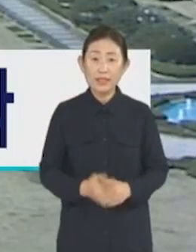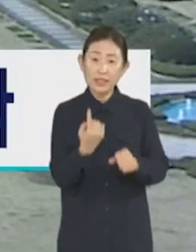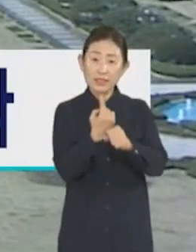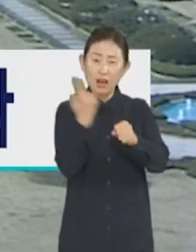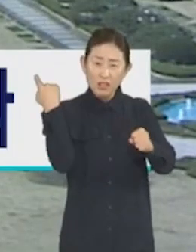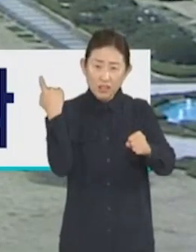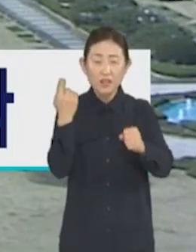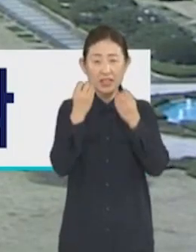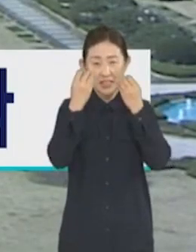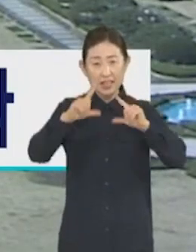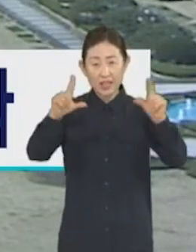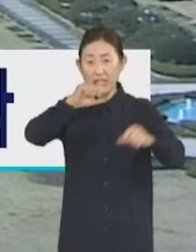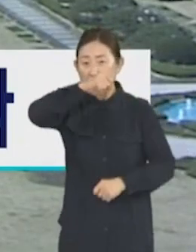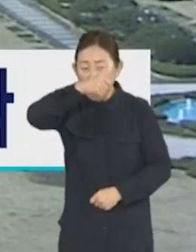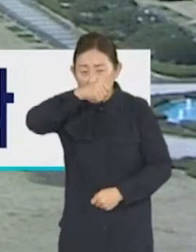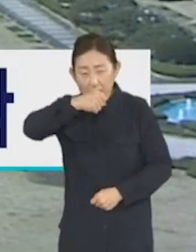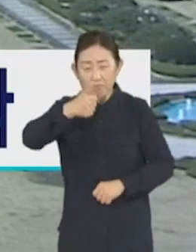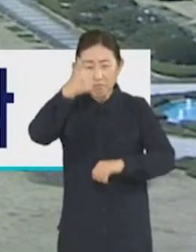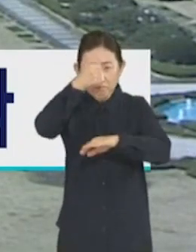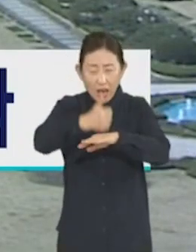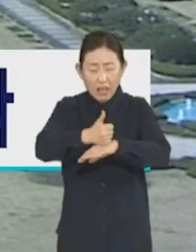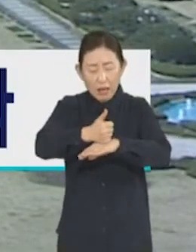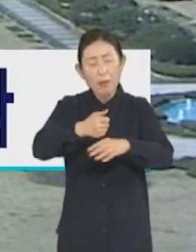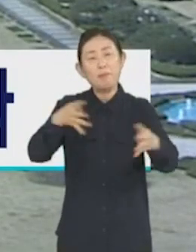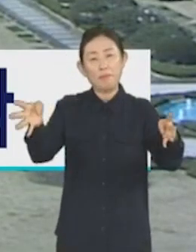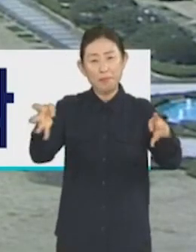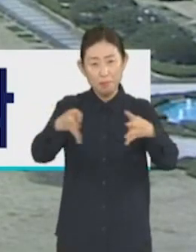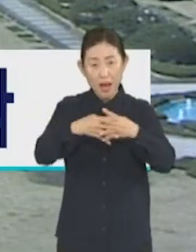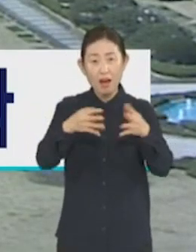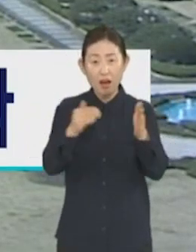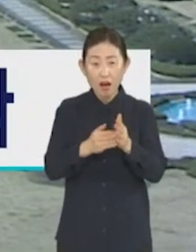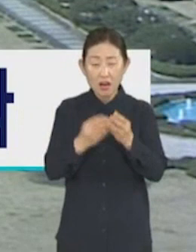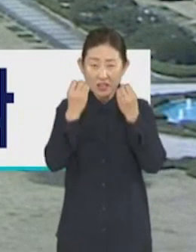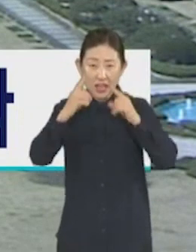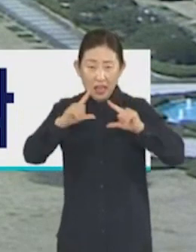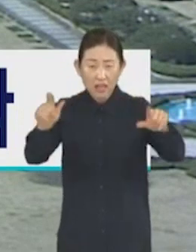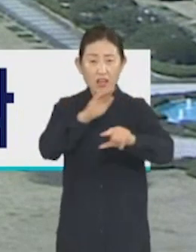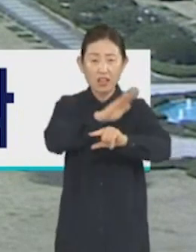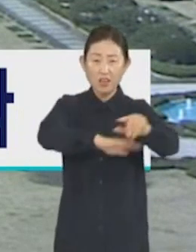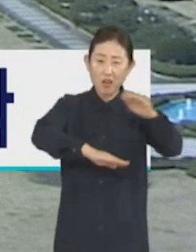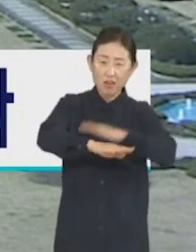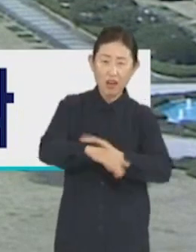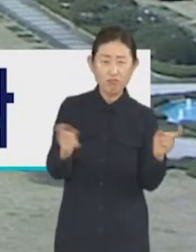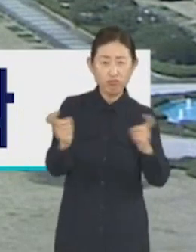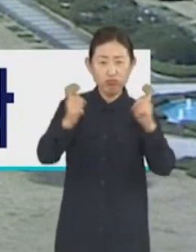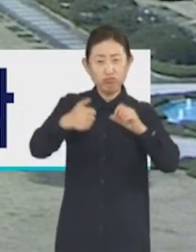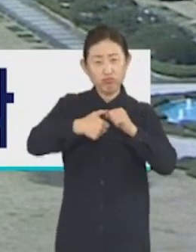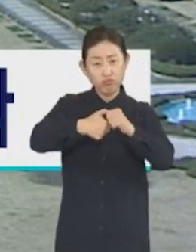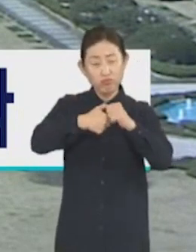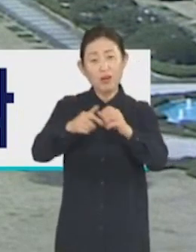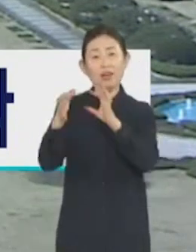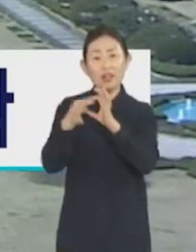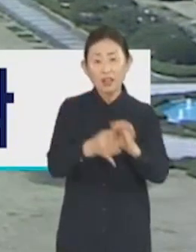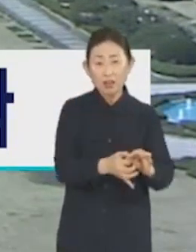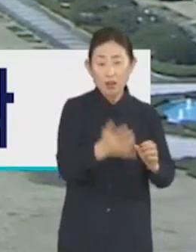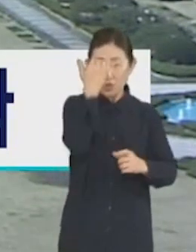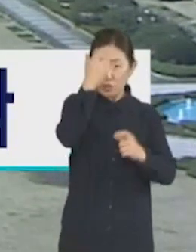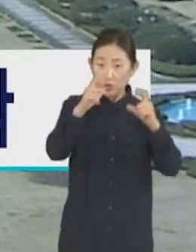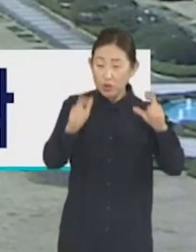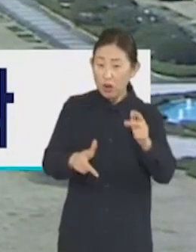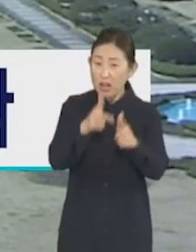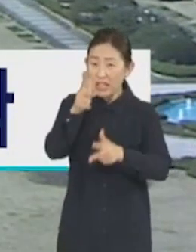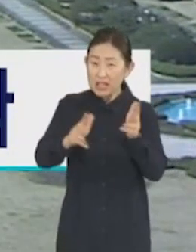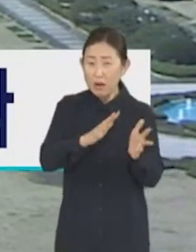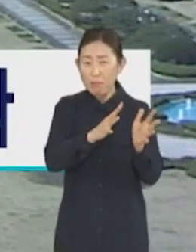지난해 말 새해 예산안이 우여곡절 끝에 통과됐지만 새해 들어서도 여야의 힘겨루기가 계속되면서 충청권 현안